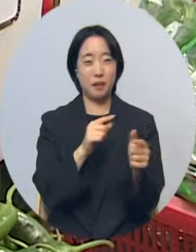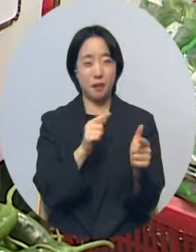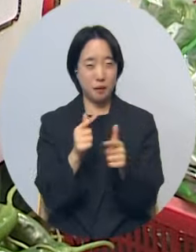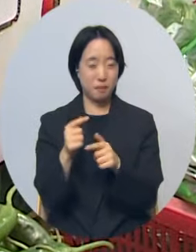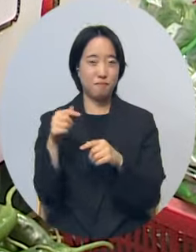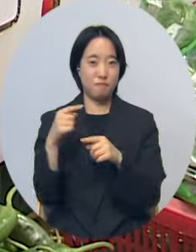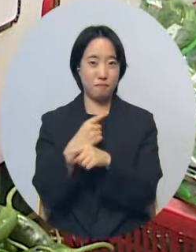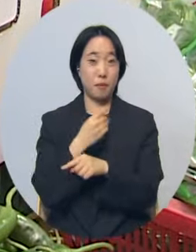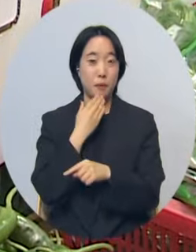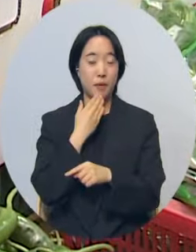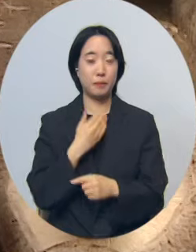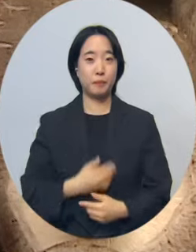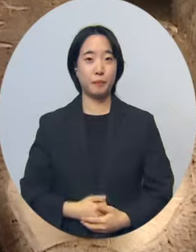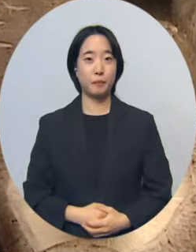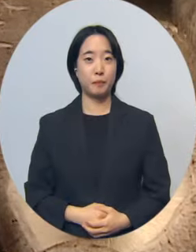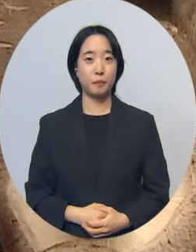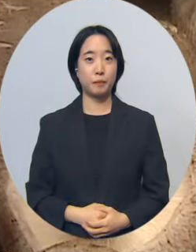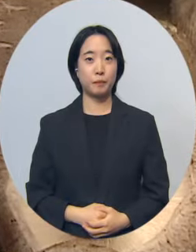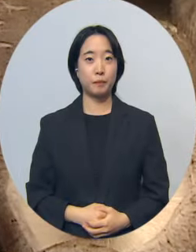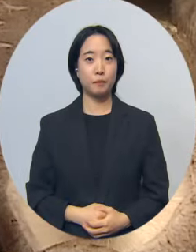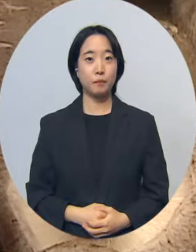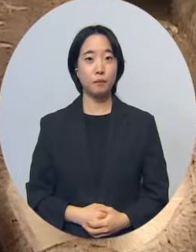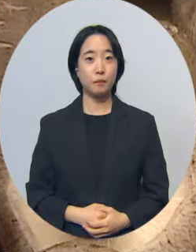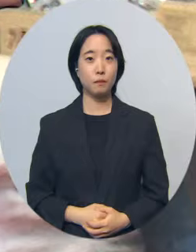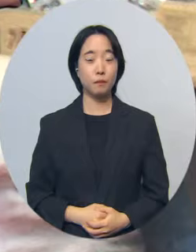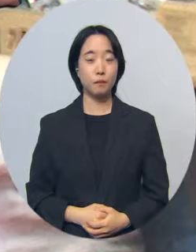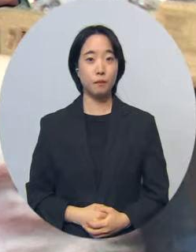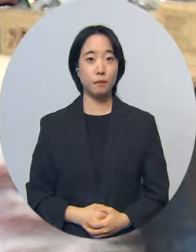방침입니다. KTV 김유리입니다.